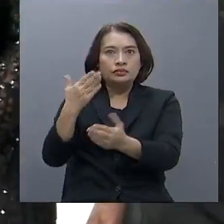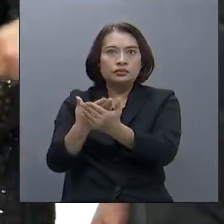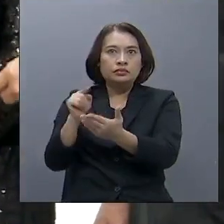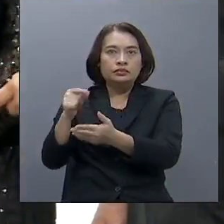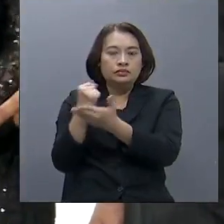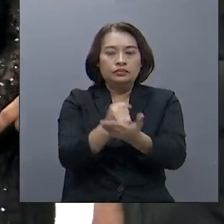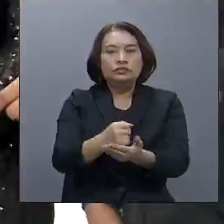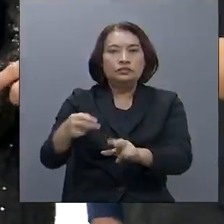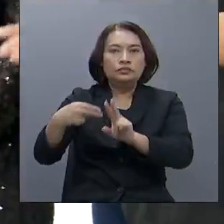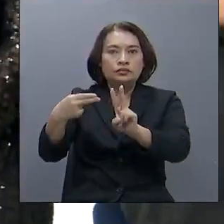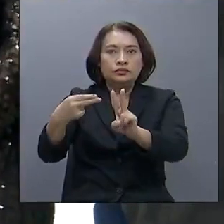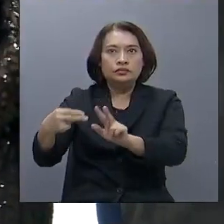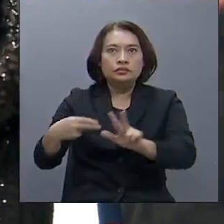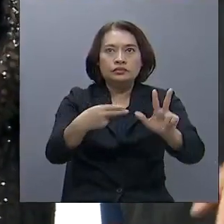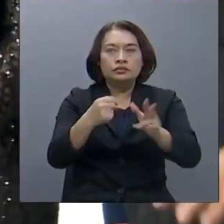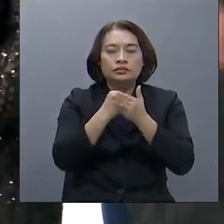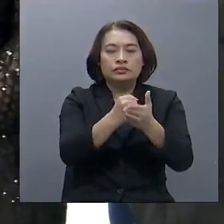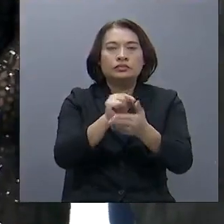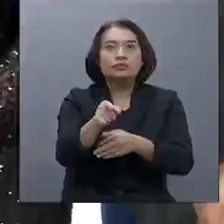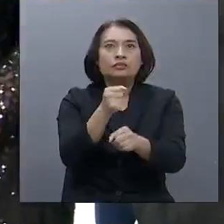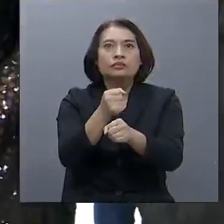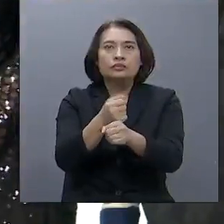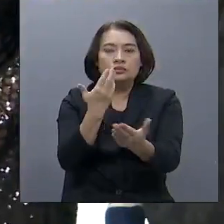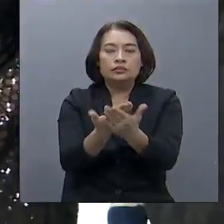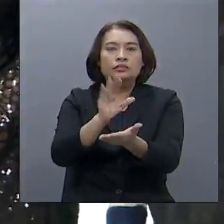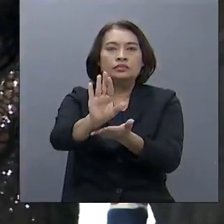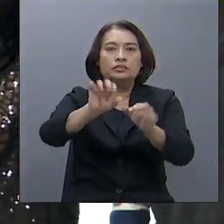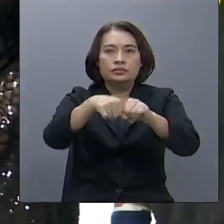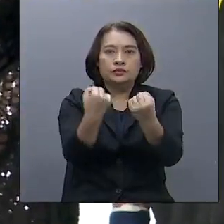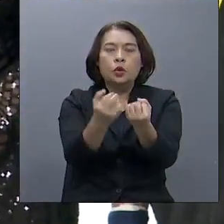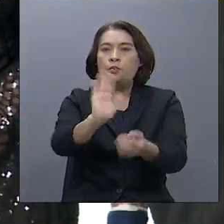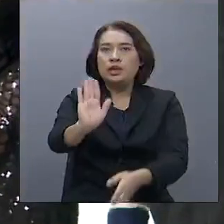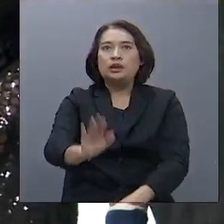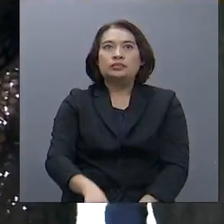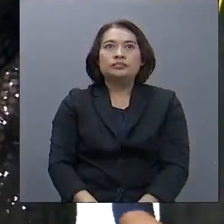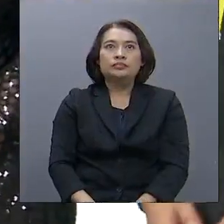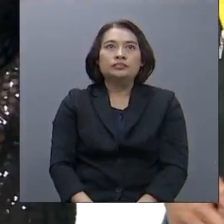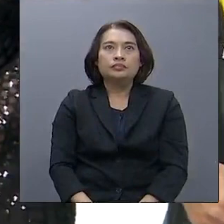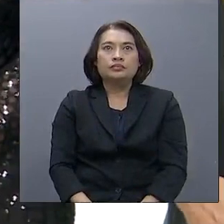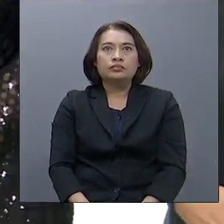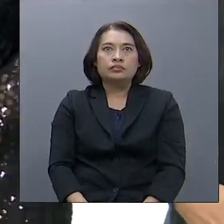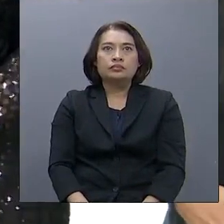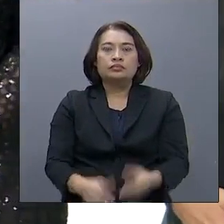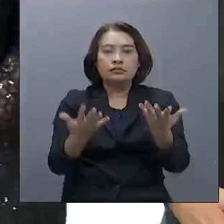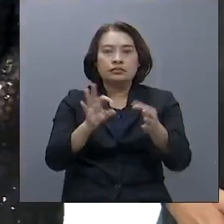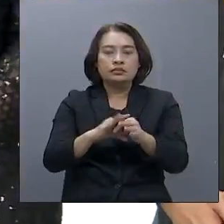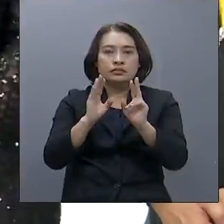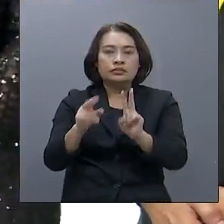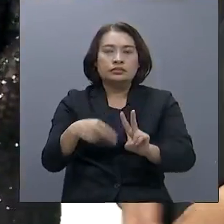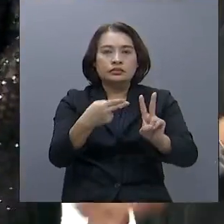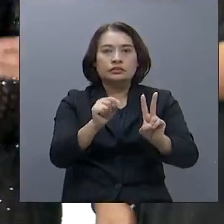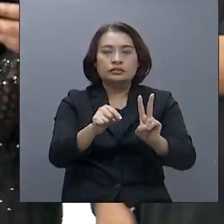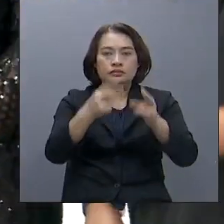ครงการทำเพลงนะ ใช่โครงการทำเพลงเดียวนะฮะเราไม่ได้เอาเงินสมาคมนะครับแล้วก็นายกโอบะเสียงเหนือช่วยอีก 20,000 นะ